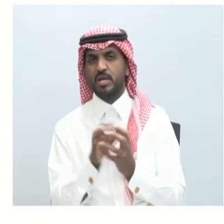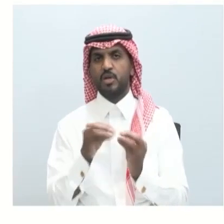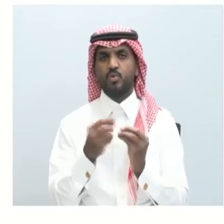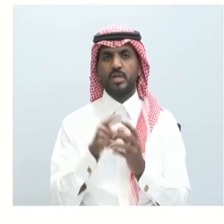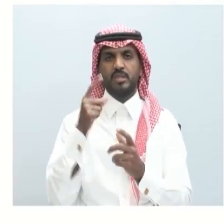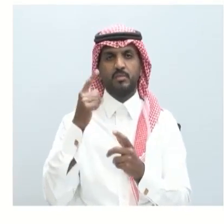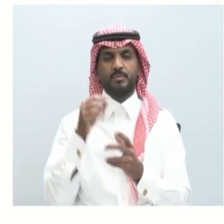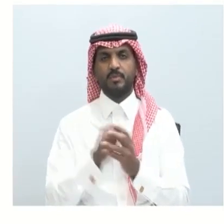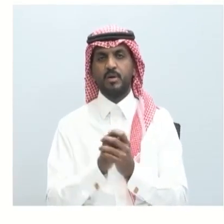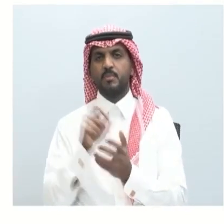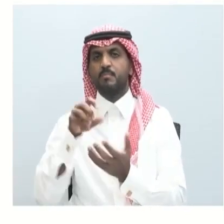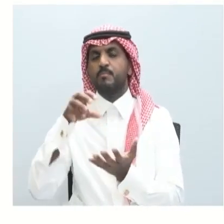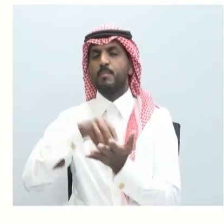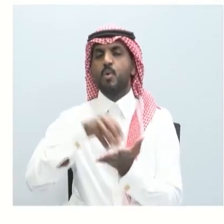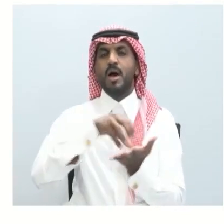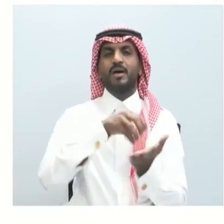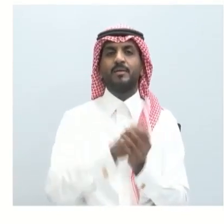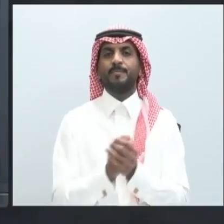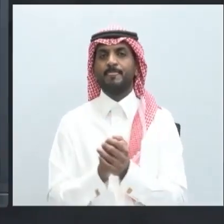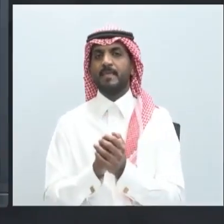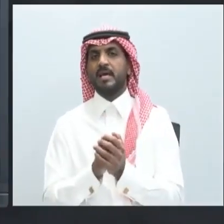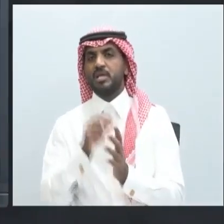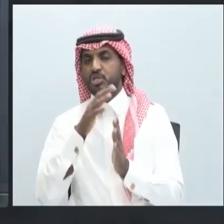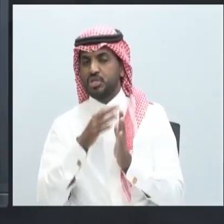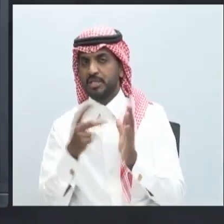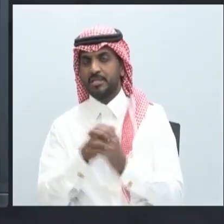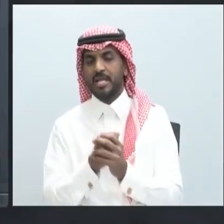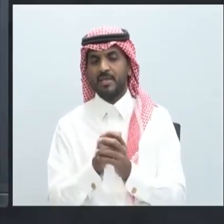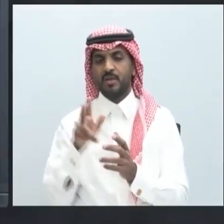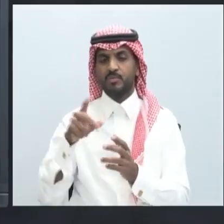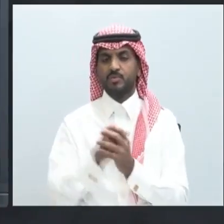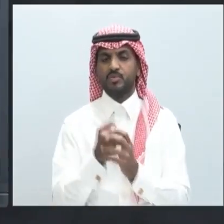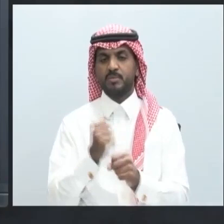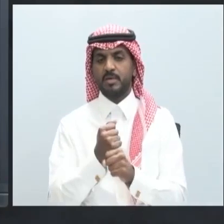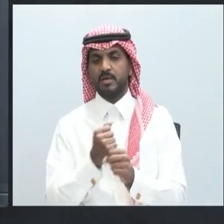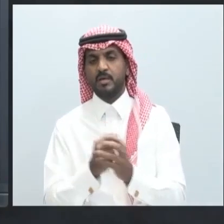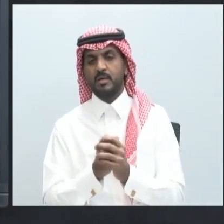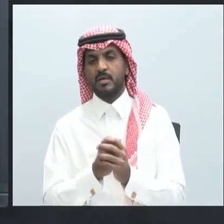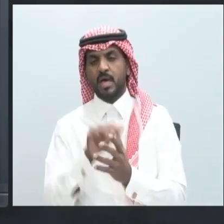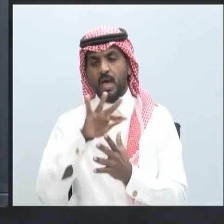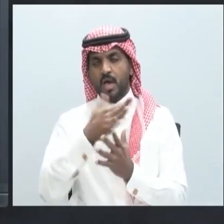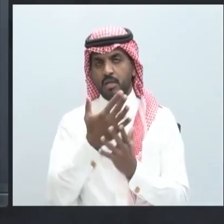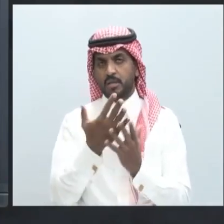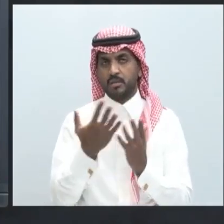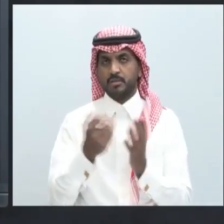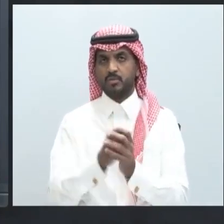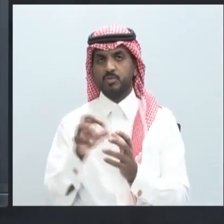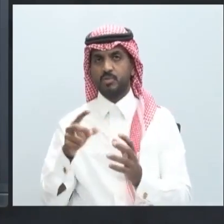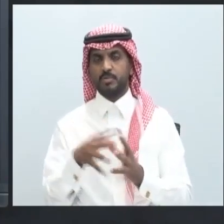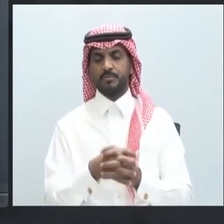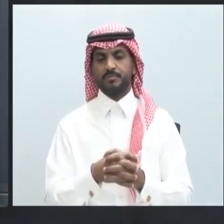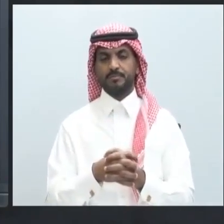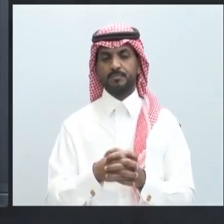يريدون ان يعرفون مواقع هذه الجينات على هذا الكروموسوم هذه العمليه نسميها خريطه كروموسوم خريطه